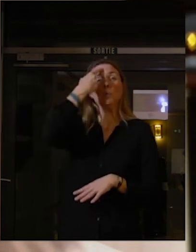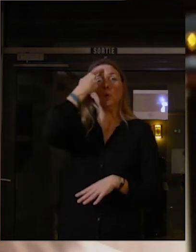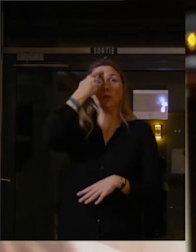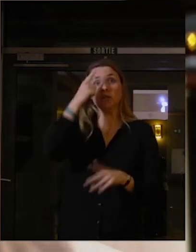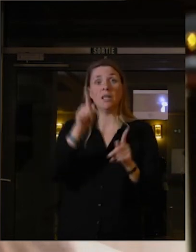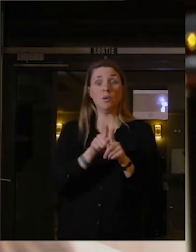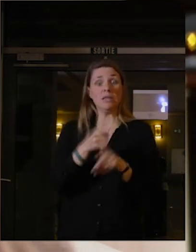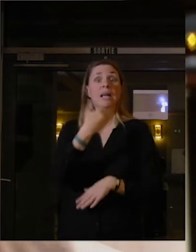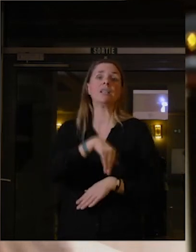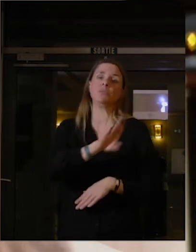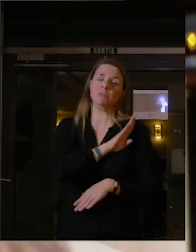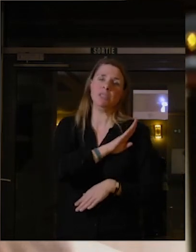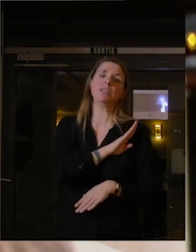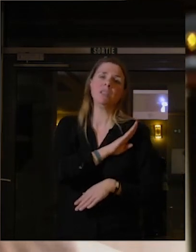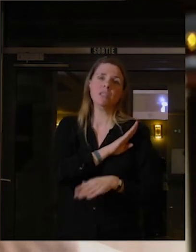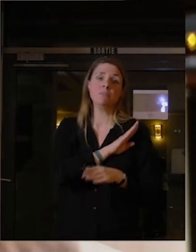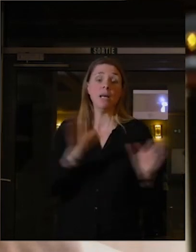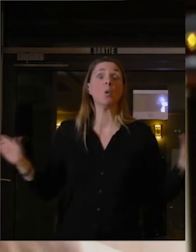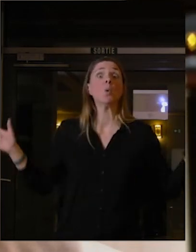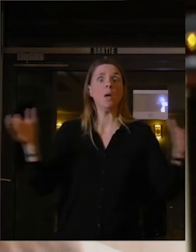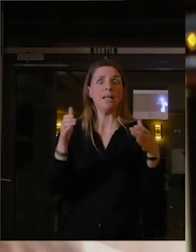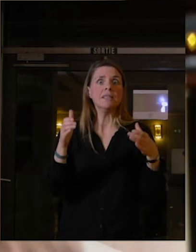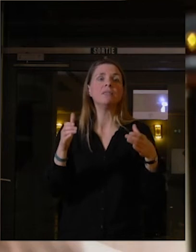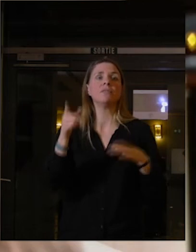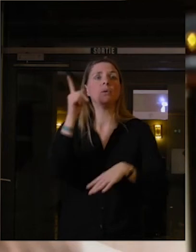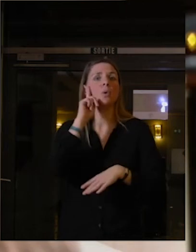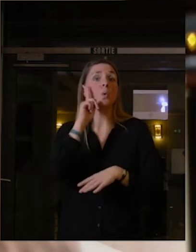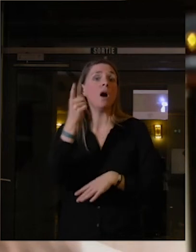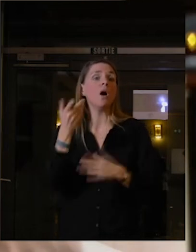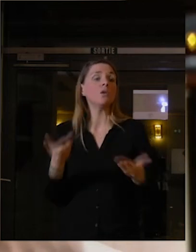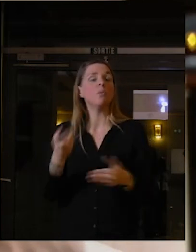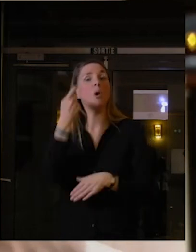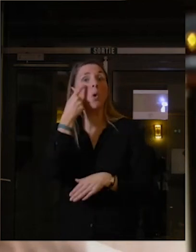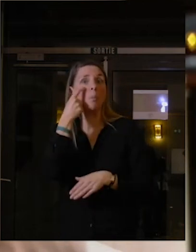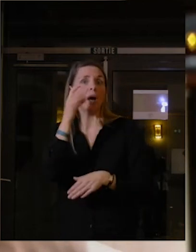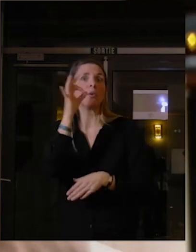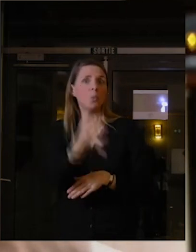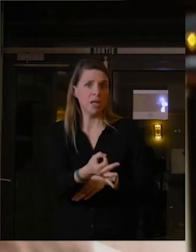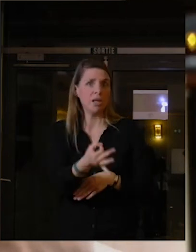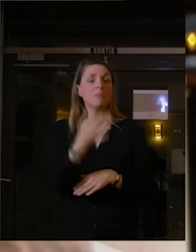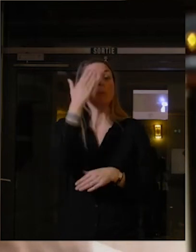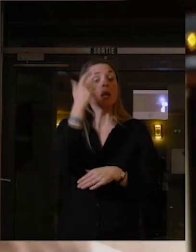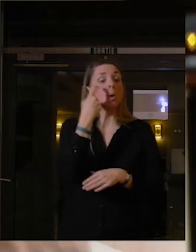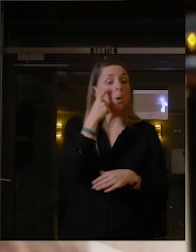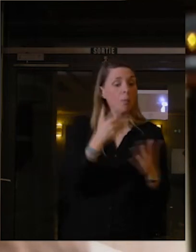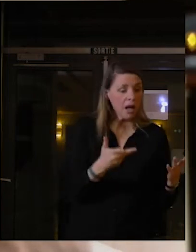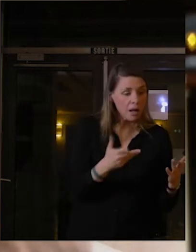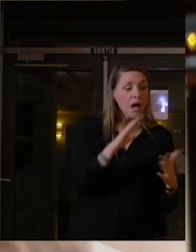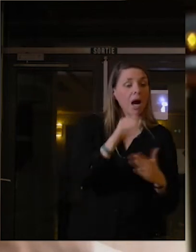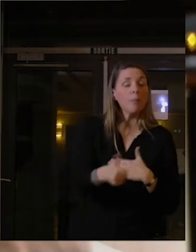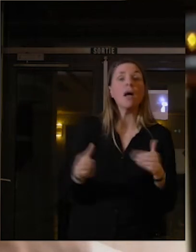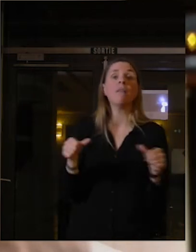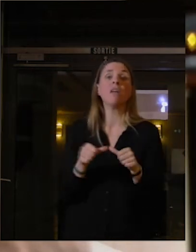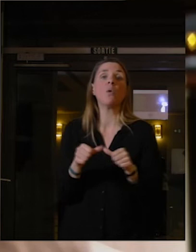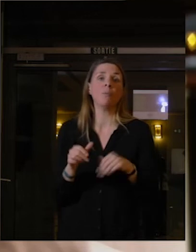prise de responsabilité collective, parce que là, on est dans le constat beaucoup, mais une fois qu'on a fait le constat, qu'est-ce qu'on fait ? Qu'est-ce